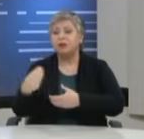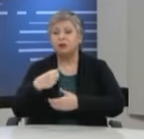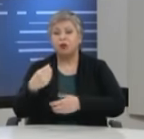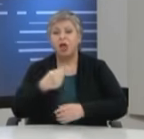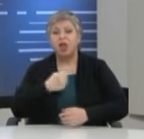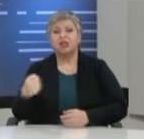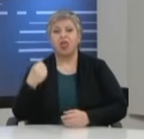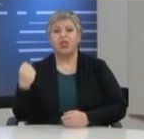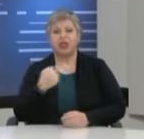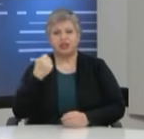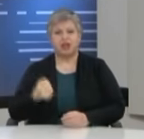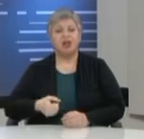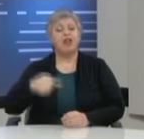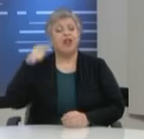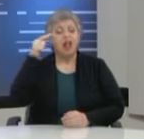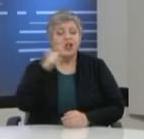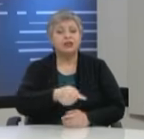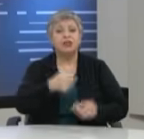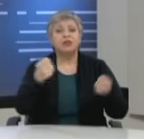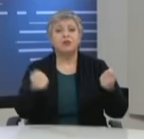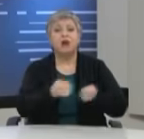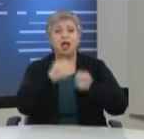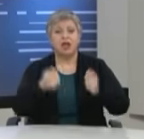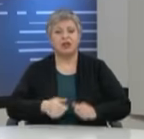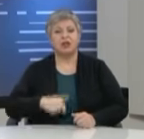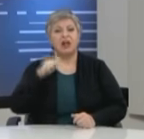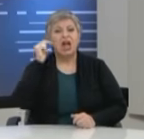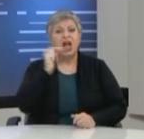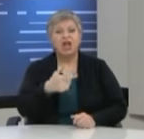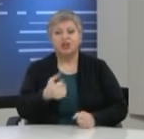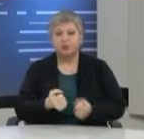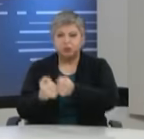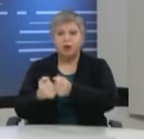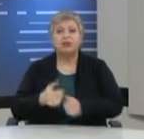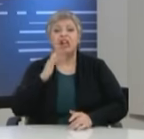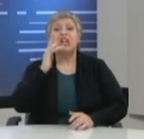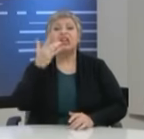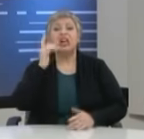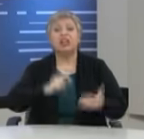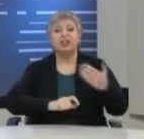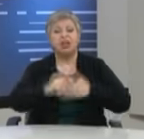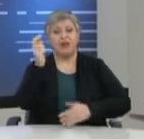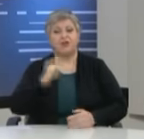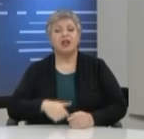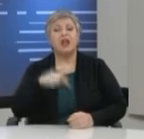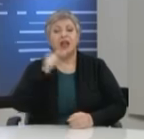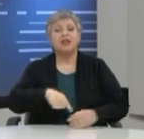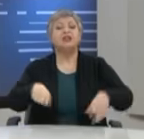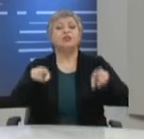Αφήστε λοιπόν αυτή την καραμέλα. Εσείς δεν ολοκληρώνετε τη δίκη της Χρυσής Αυγής. Εσείς ψηφίσετε μαζί με τη Χρυσή